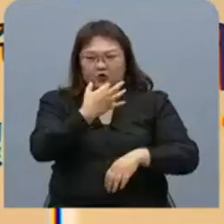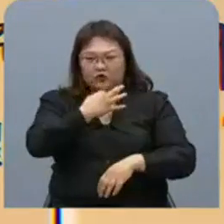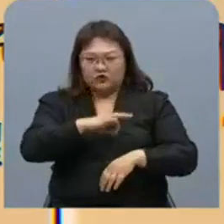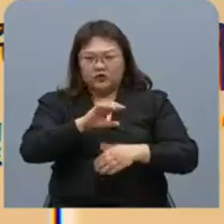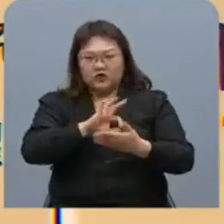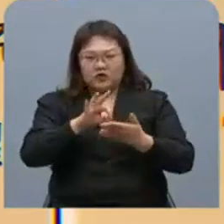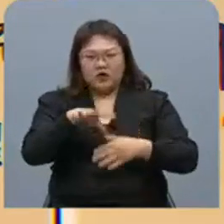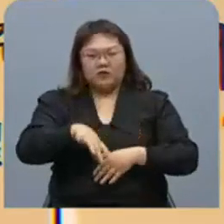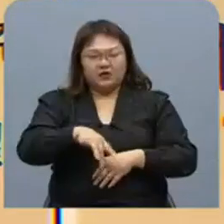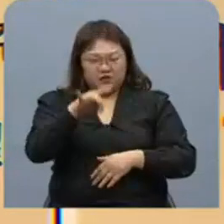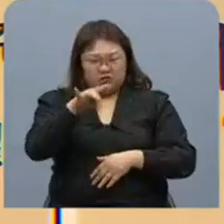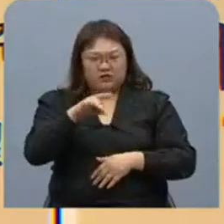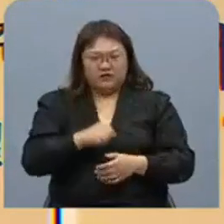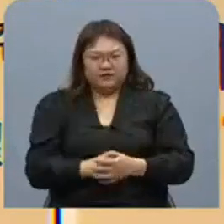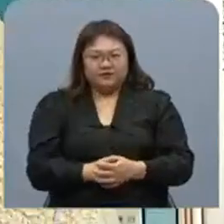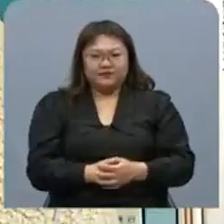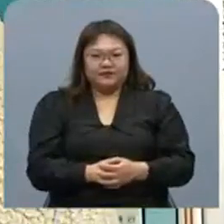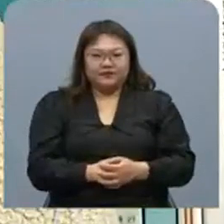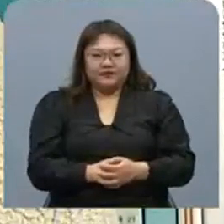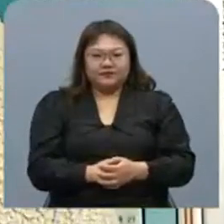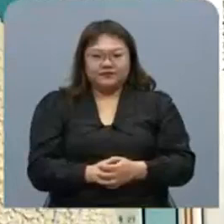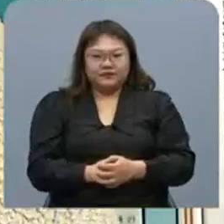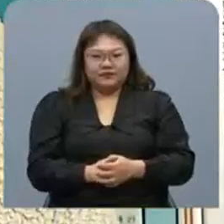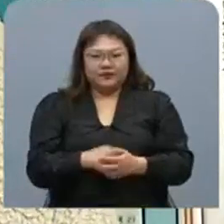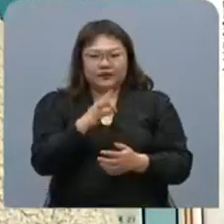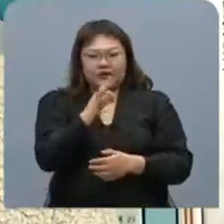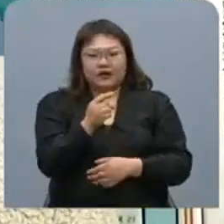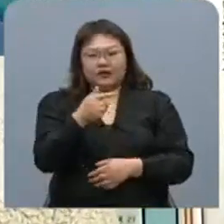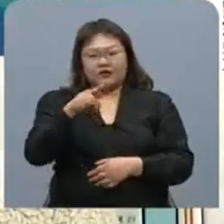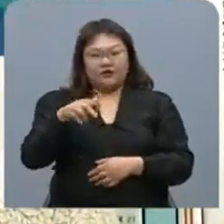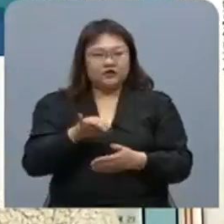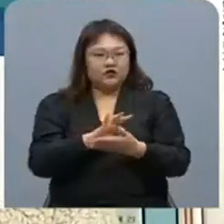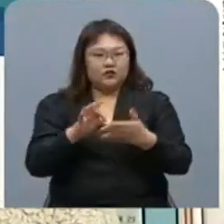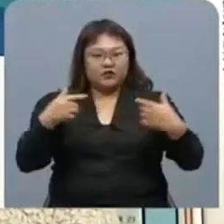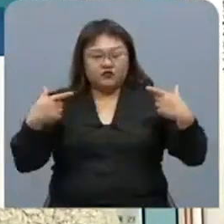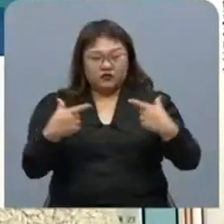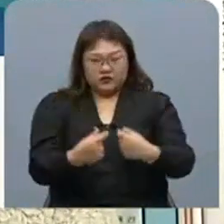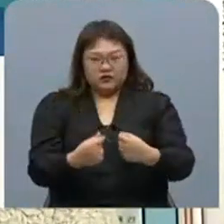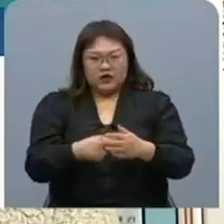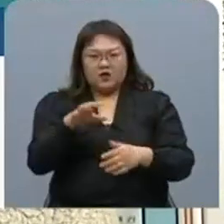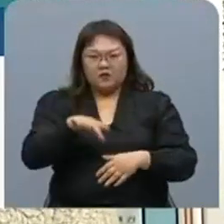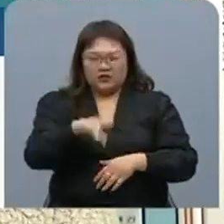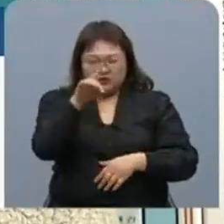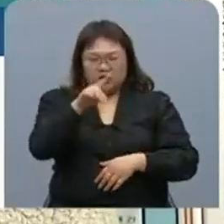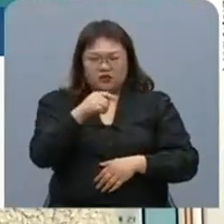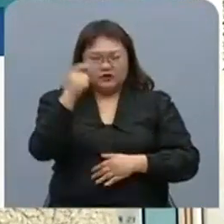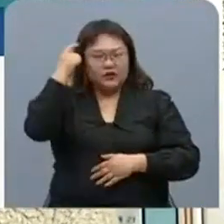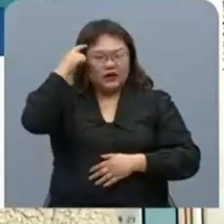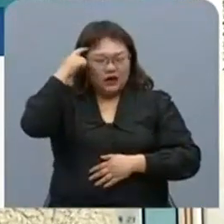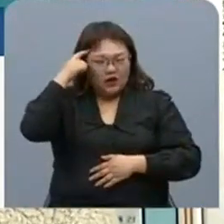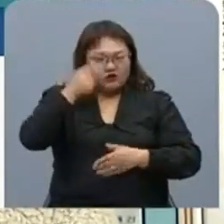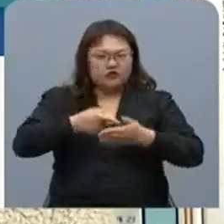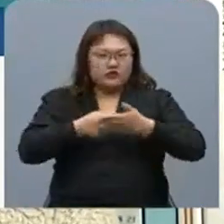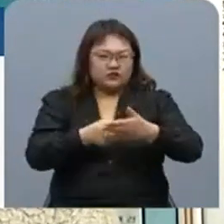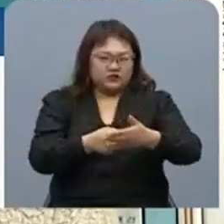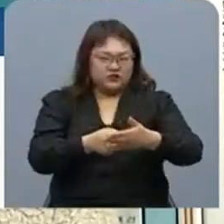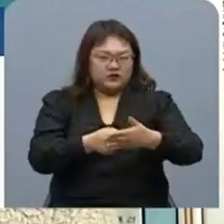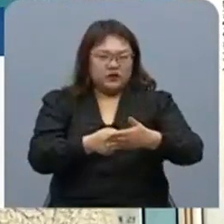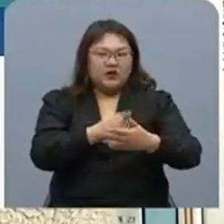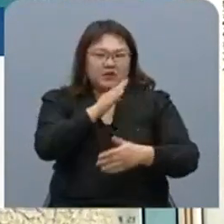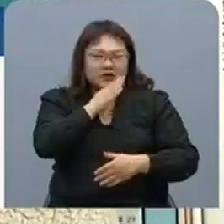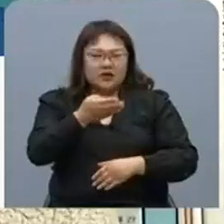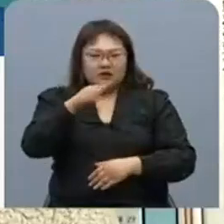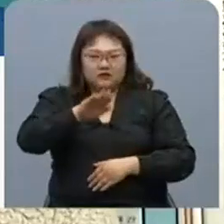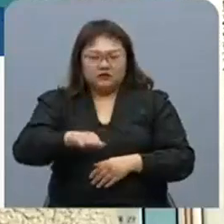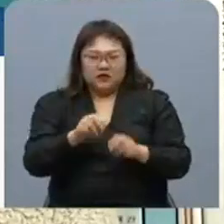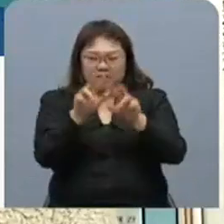사용이 먼저라는 입장입니다. 에너지 소비를 줄이는 그런 쪽으로 좀 정책을 추진해야지 뭐 이렇게 뭐